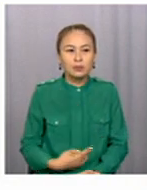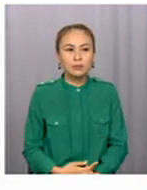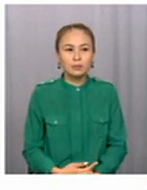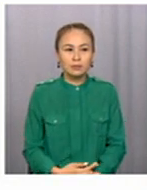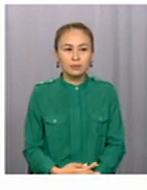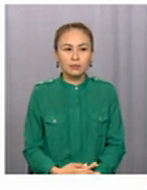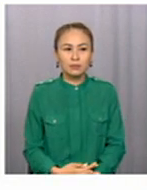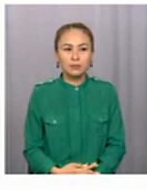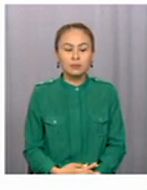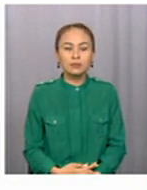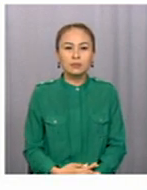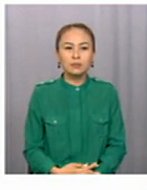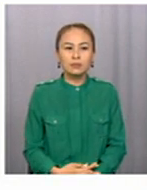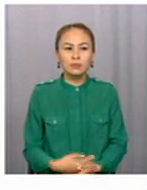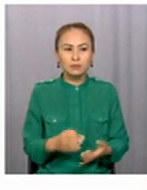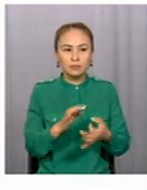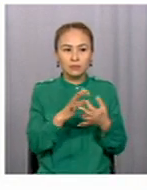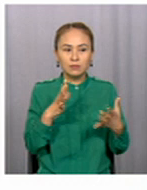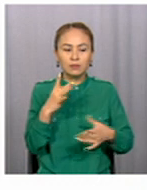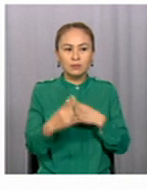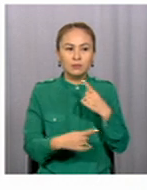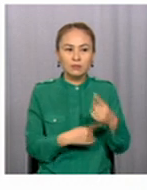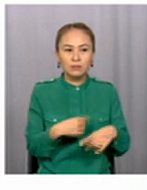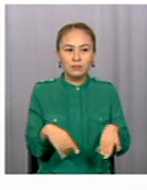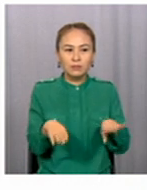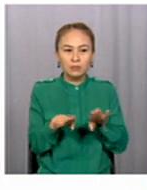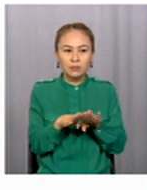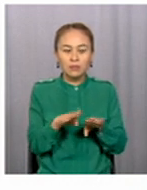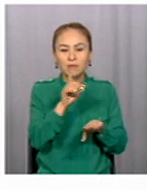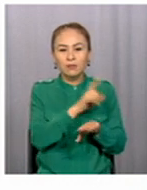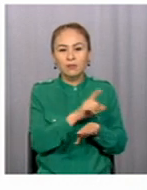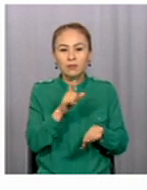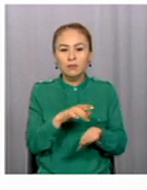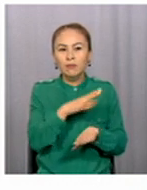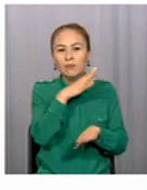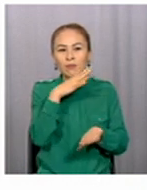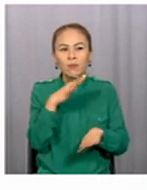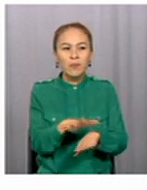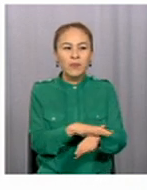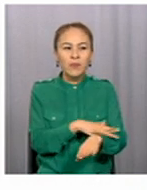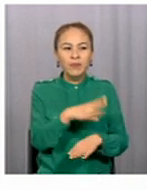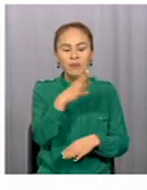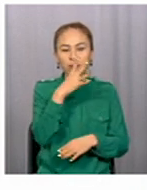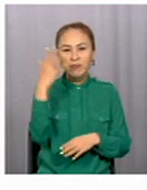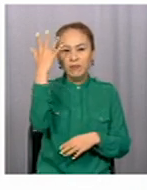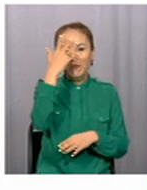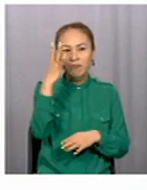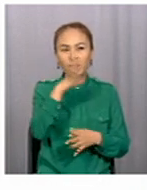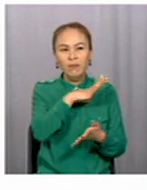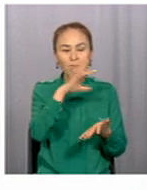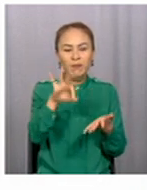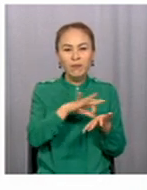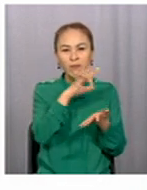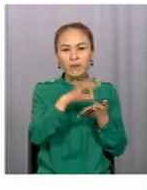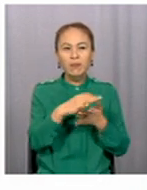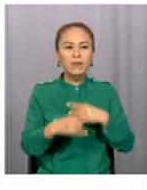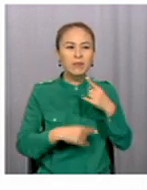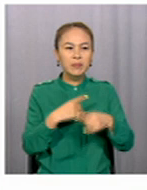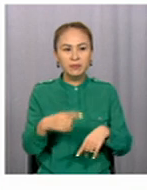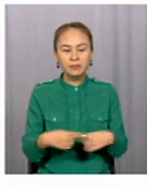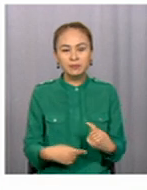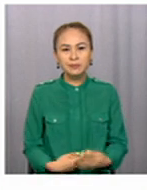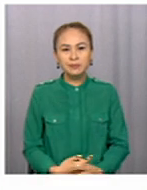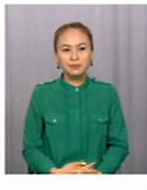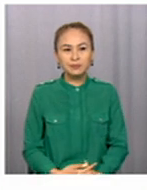керек. Тәуелсіздік аға ұрпақ өкілдері талай жыл арман еткен